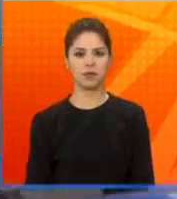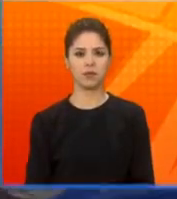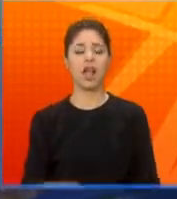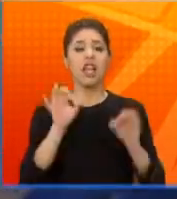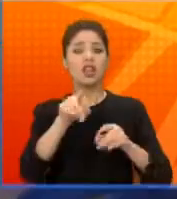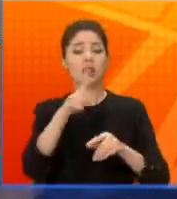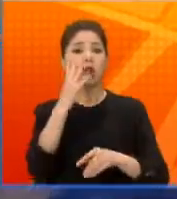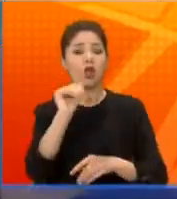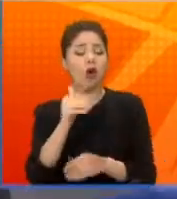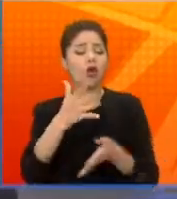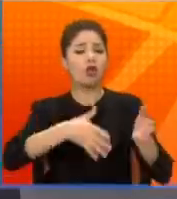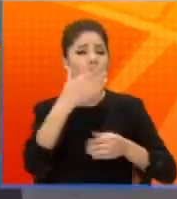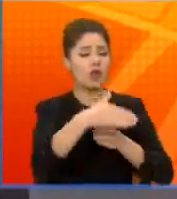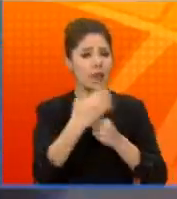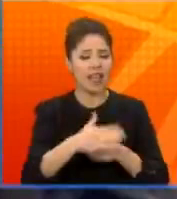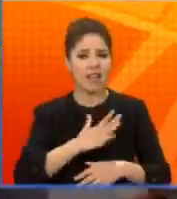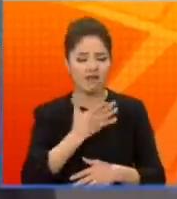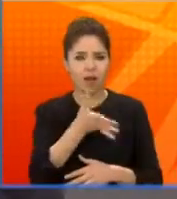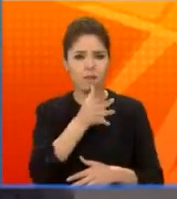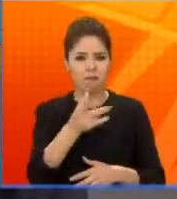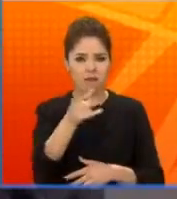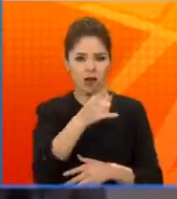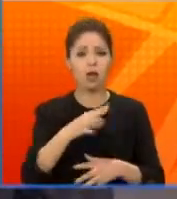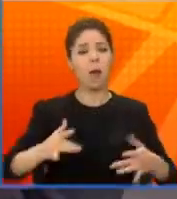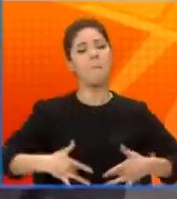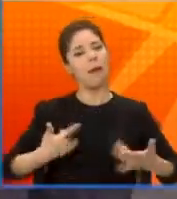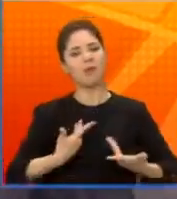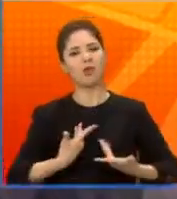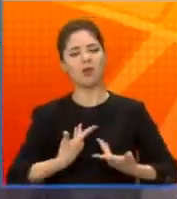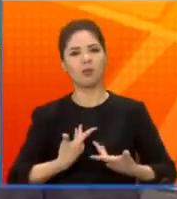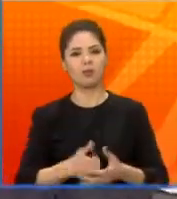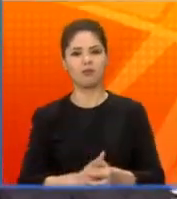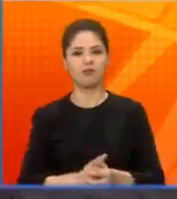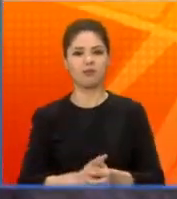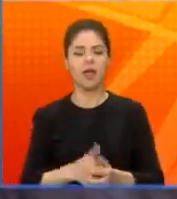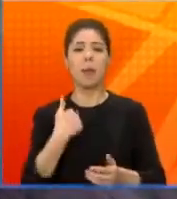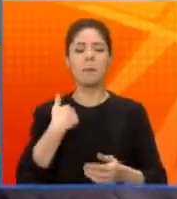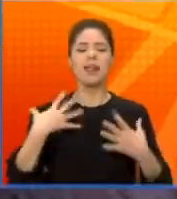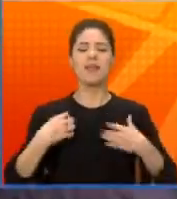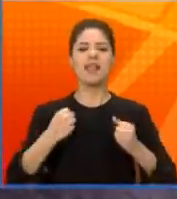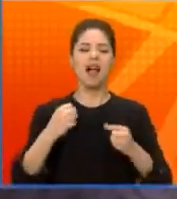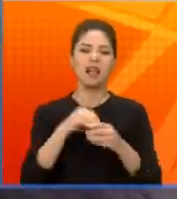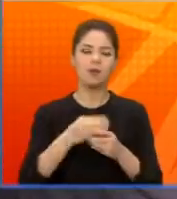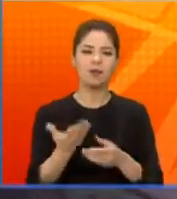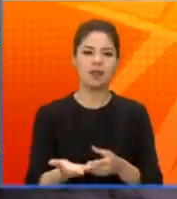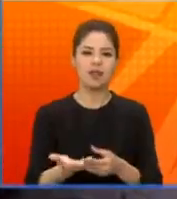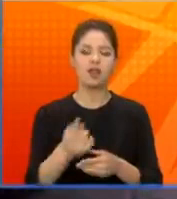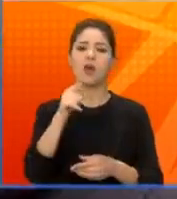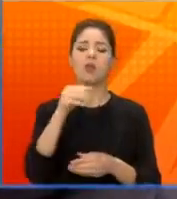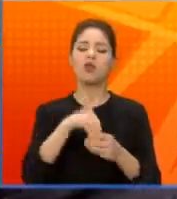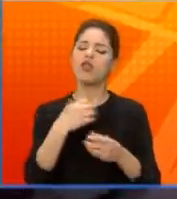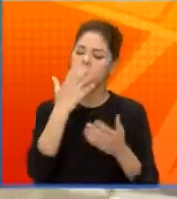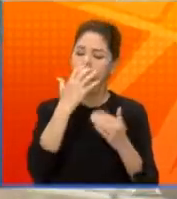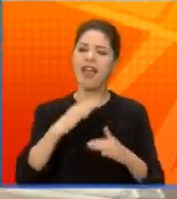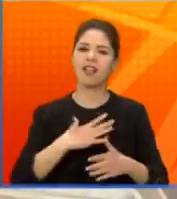Şimdi 4 gün sokağa çıkma kısıtlaması geliyor. Memnunuz. Bizim sağlığımız için böyle bir şey